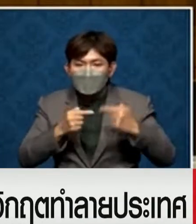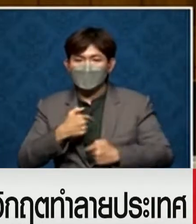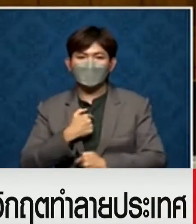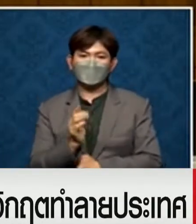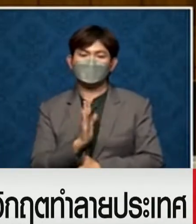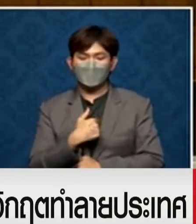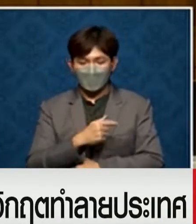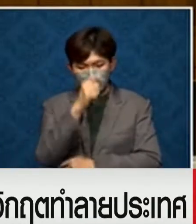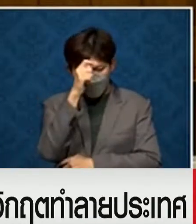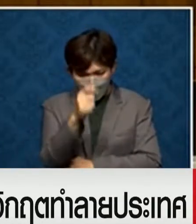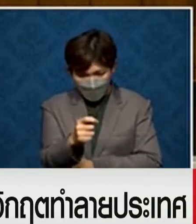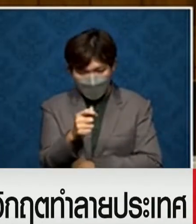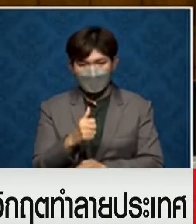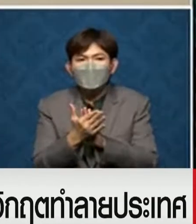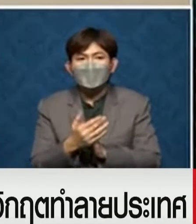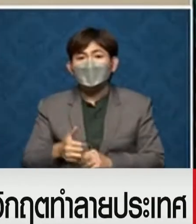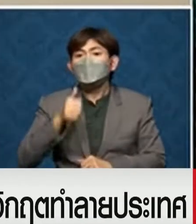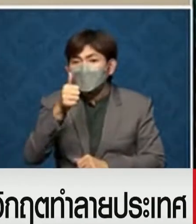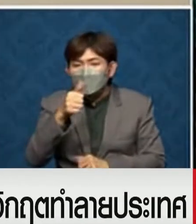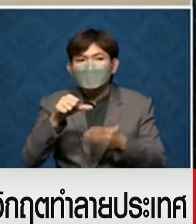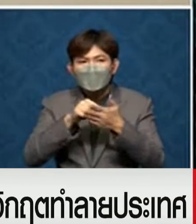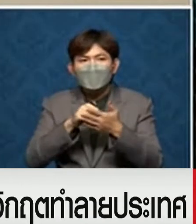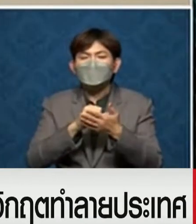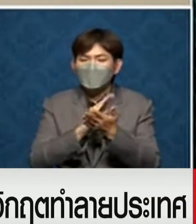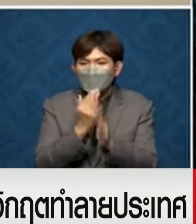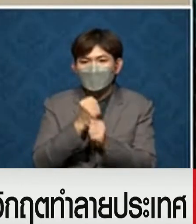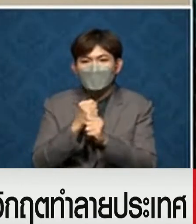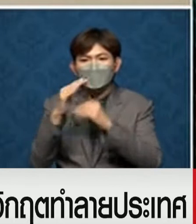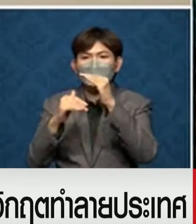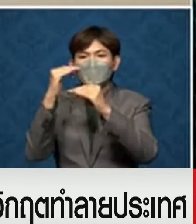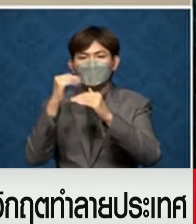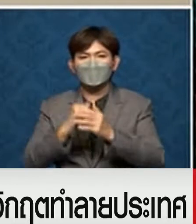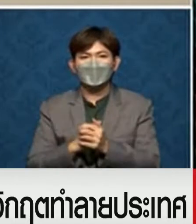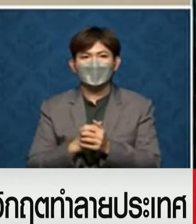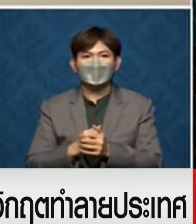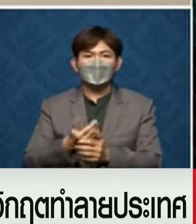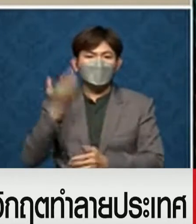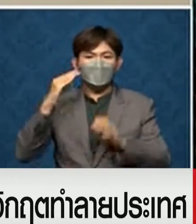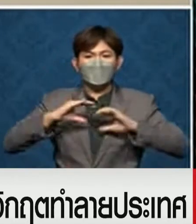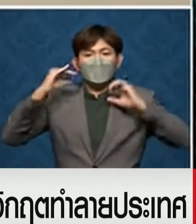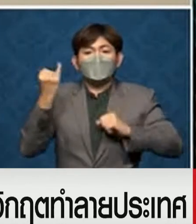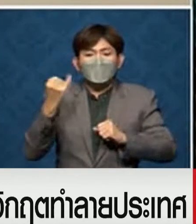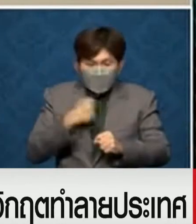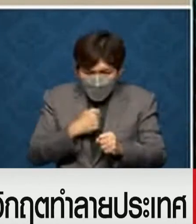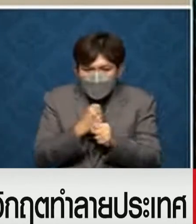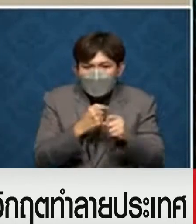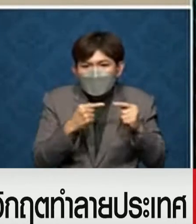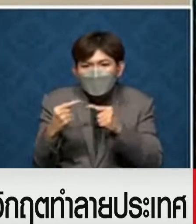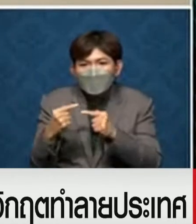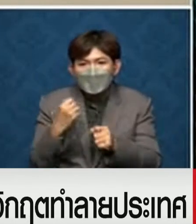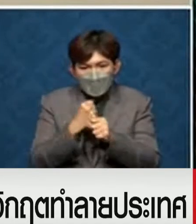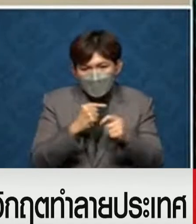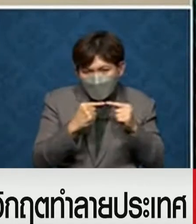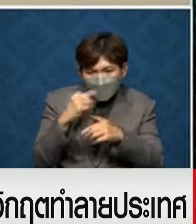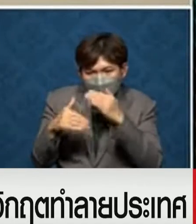ทุกประเทศก็ประสบปัญหาไม่ต่างกันท่านนายกบอกอีกนะคะอย่าลืมว่ารัฐบาลดูแลประชาชนเท่าไหร่ทั้งรถดอก